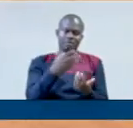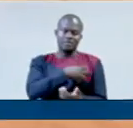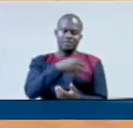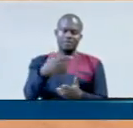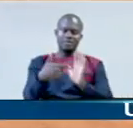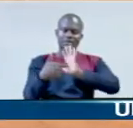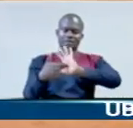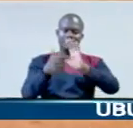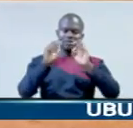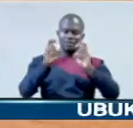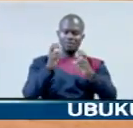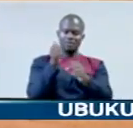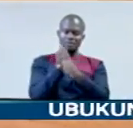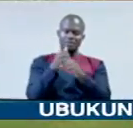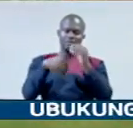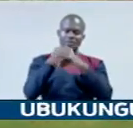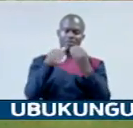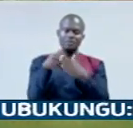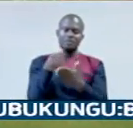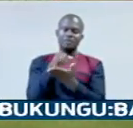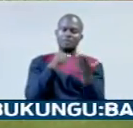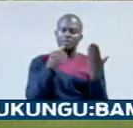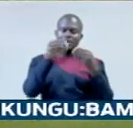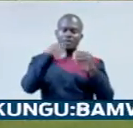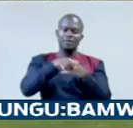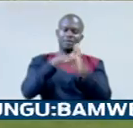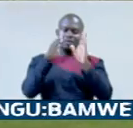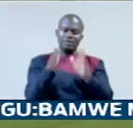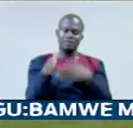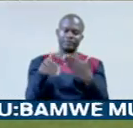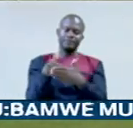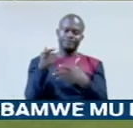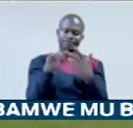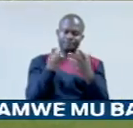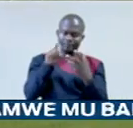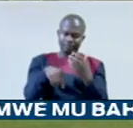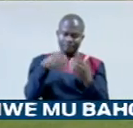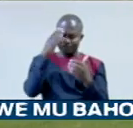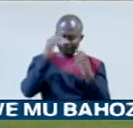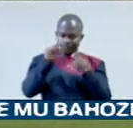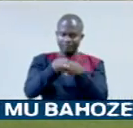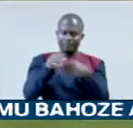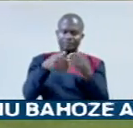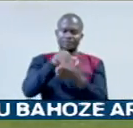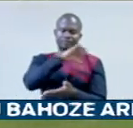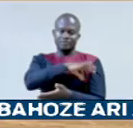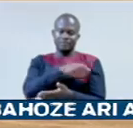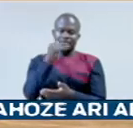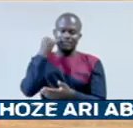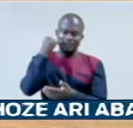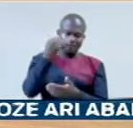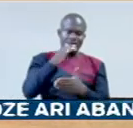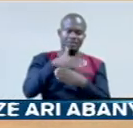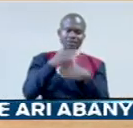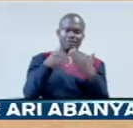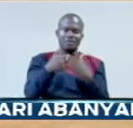ko ibigo bikora ubucuruzi bikwiye guha abanyamuryango babyo ibyo bagenewe kuko ngo nabyo biba byungutse kabone n'iyo